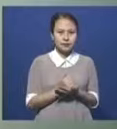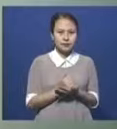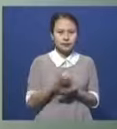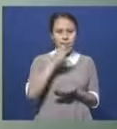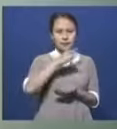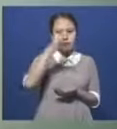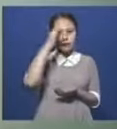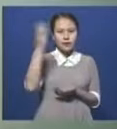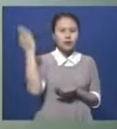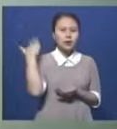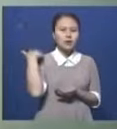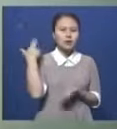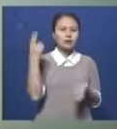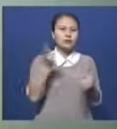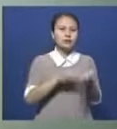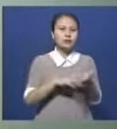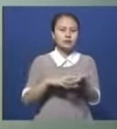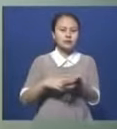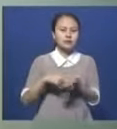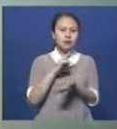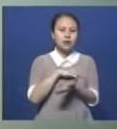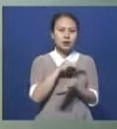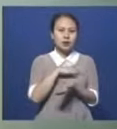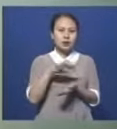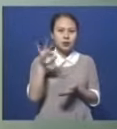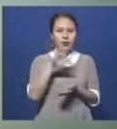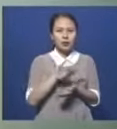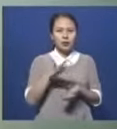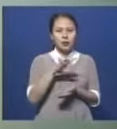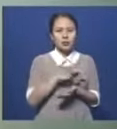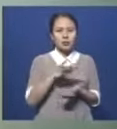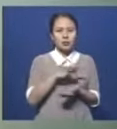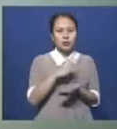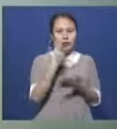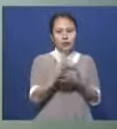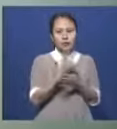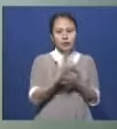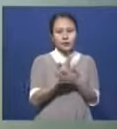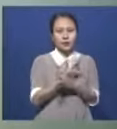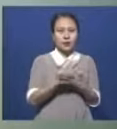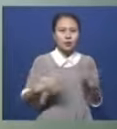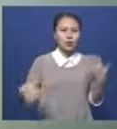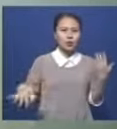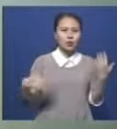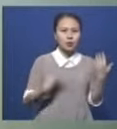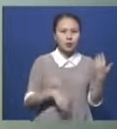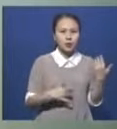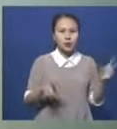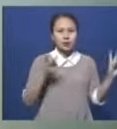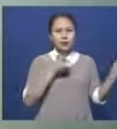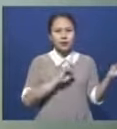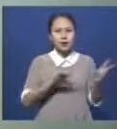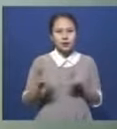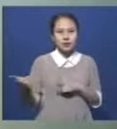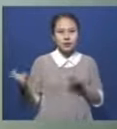қазақ халқының көшпенді халқы екендігін бейнеленген өзде. Мысалы, өзде бейнеленген тастағы домбыра жанда билеу жүрген